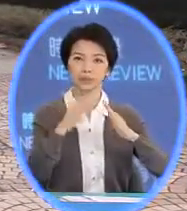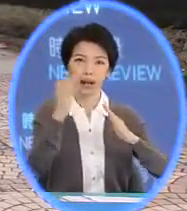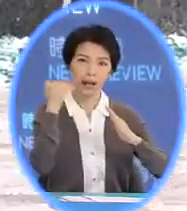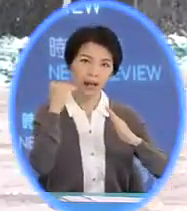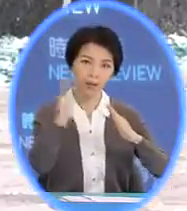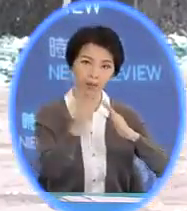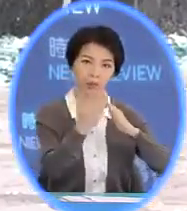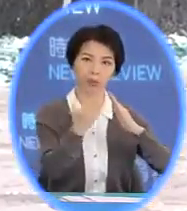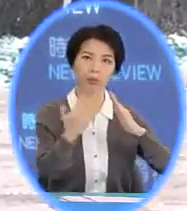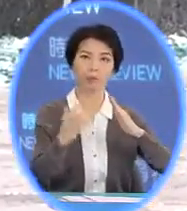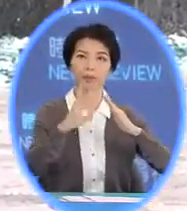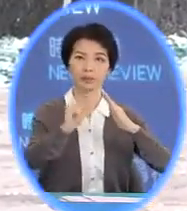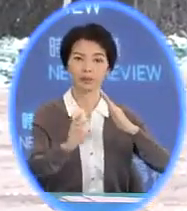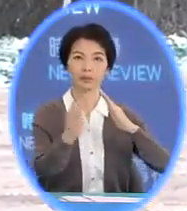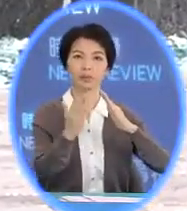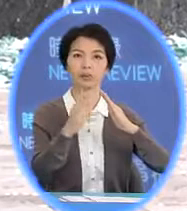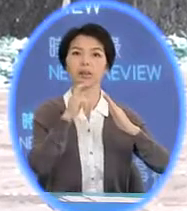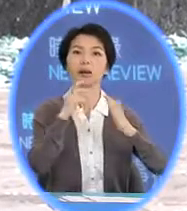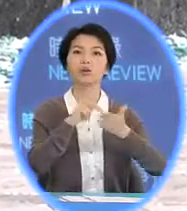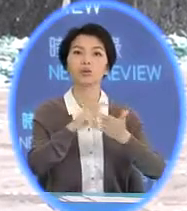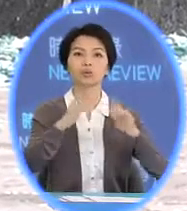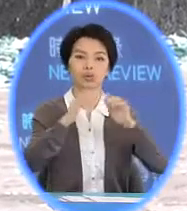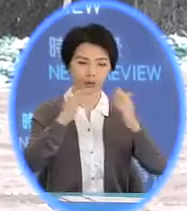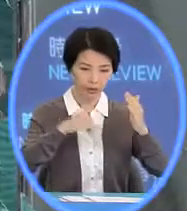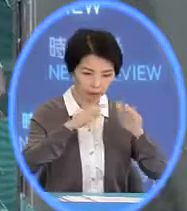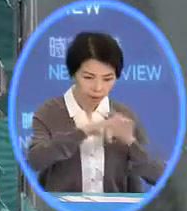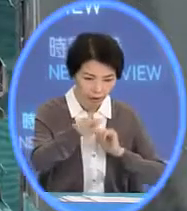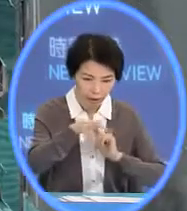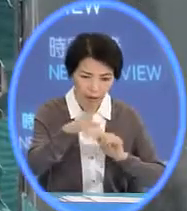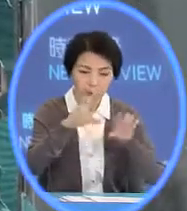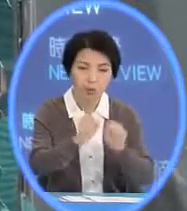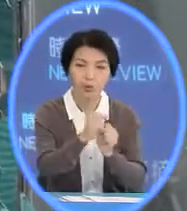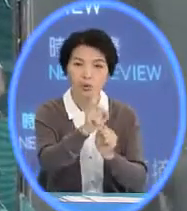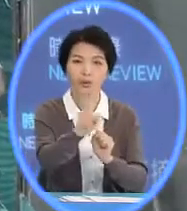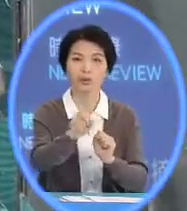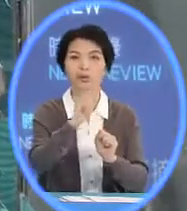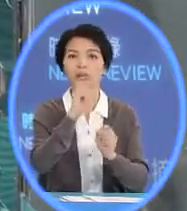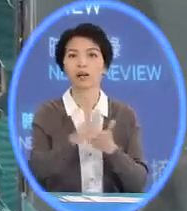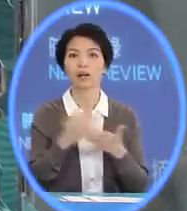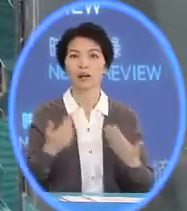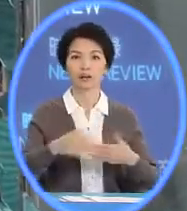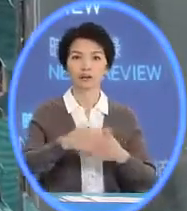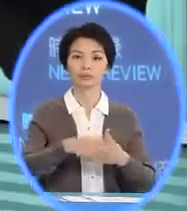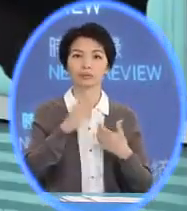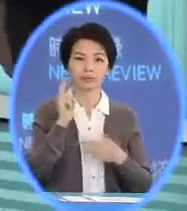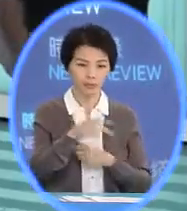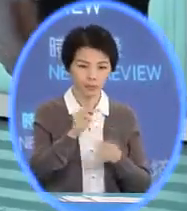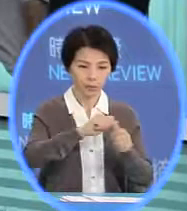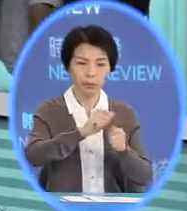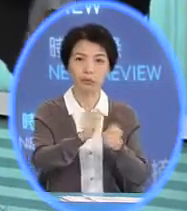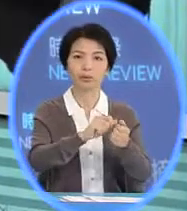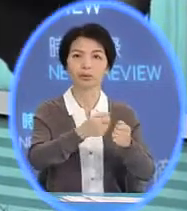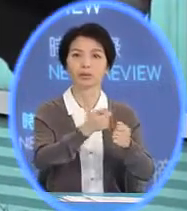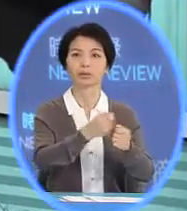璃碎，唔少楼层租户嘅员工翻到公司视察损毁嘅程度，大厦管理公司派人维修，